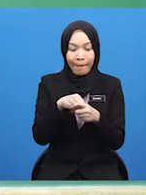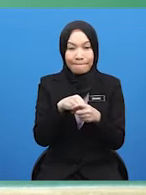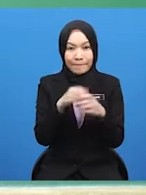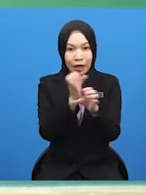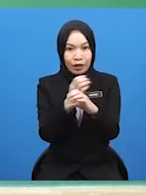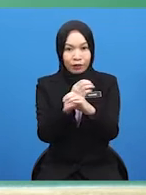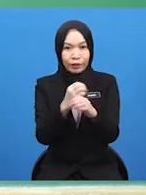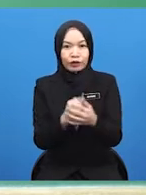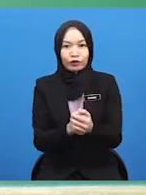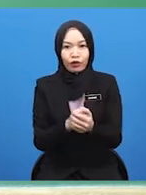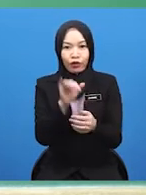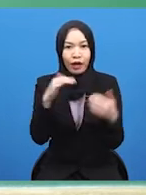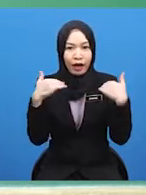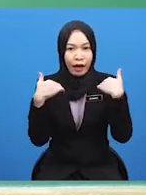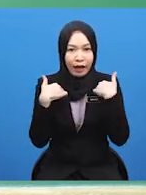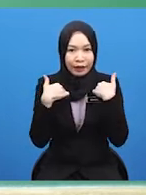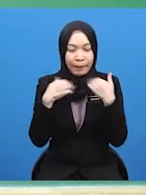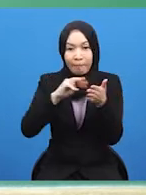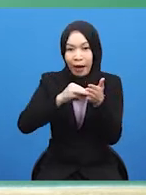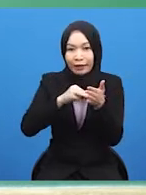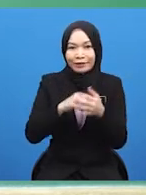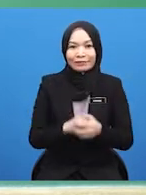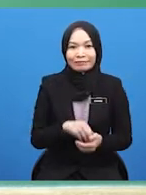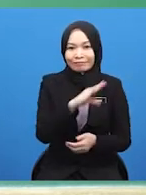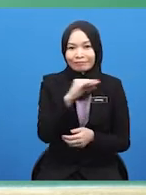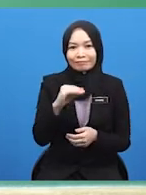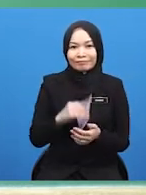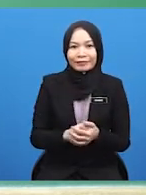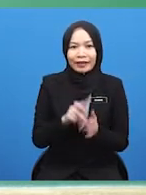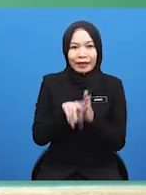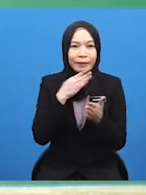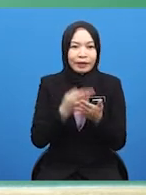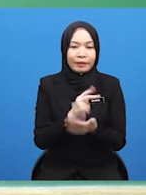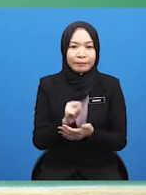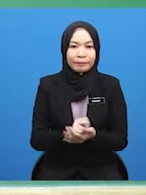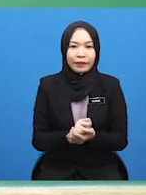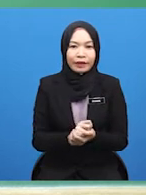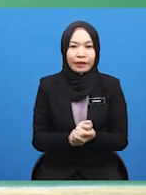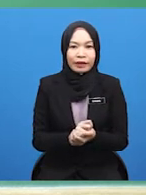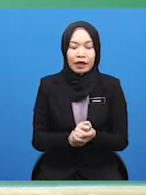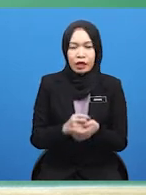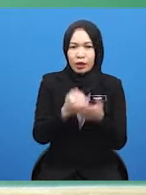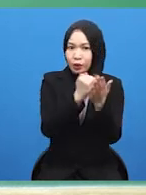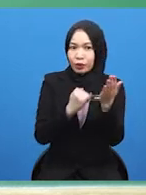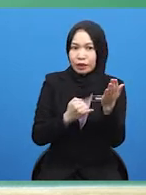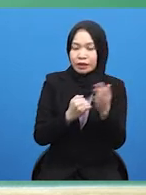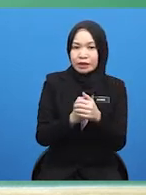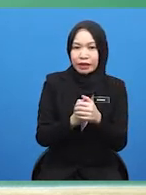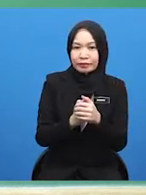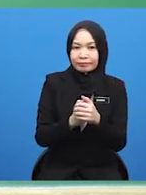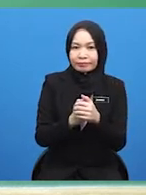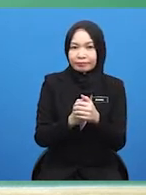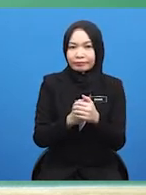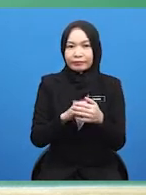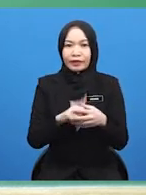yang menampilkan nilai estetika dan makna. Itu rupanya cikgu. Ya. Jadi seterusnya, lukisan bidang pengkaryaan berkait